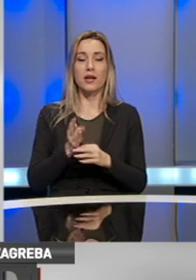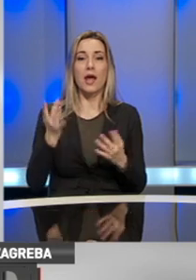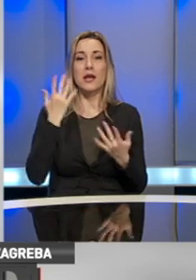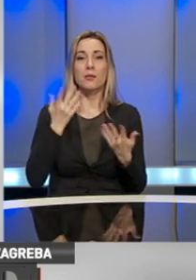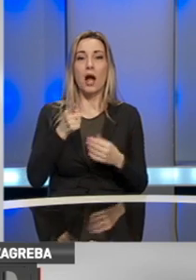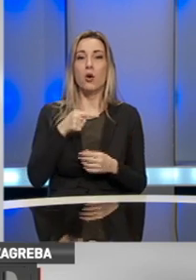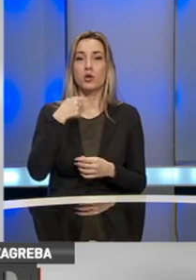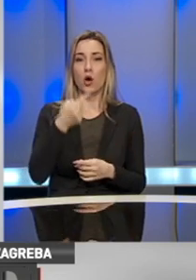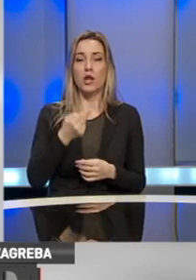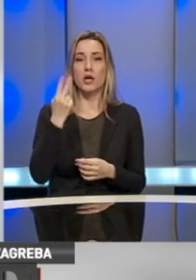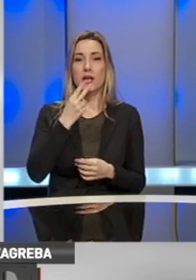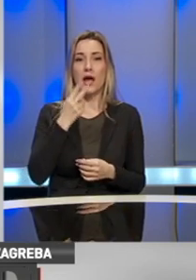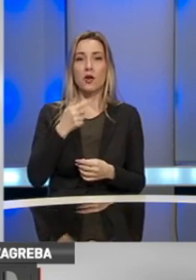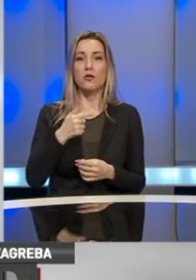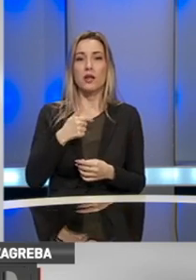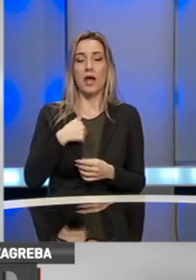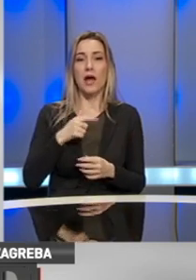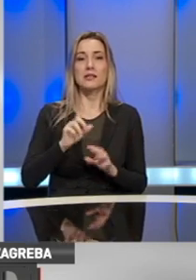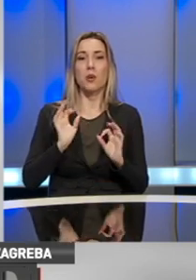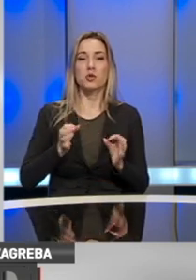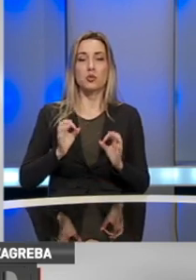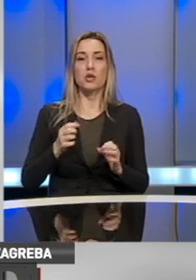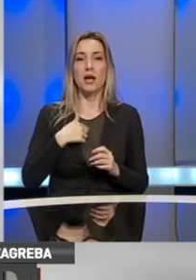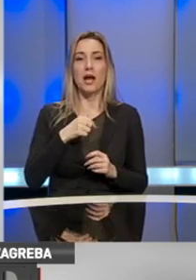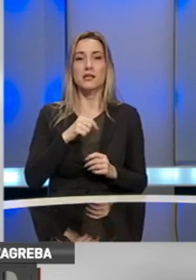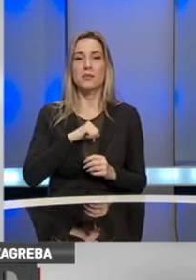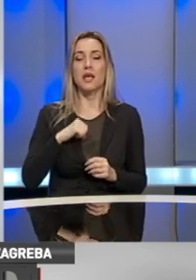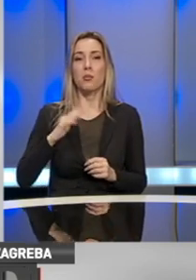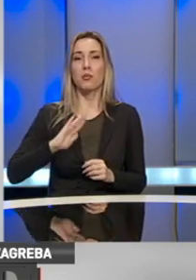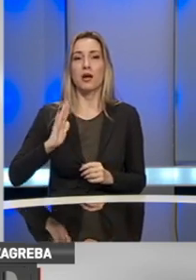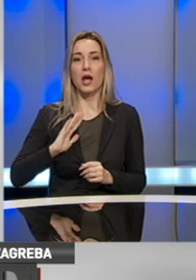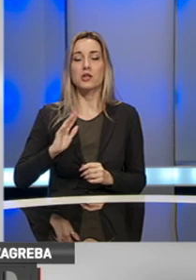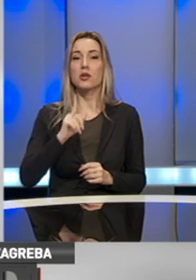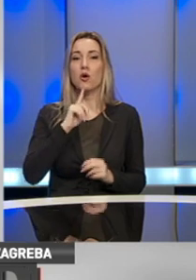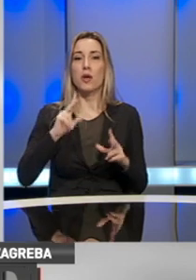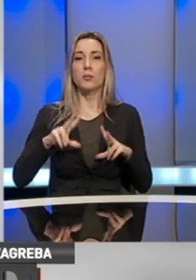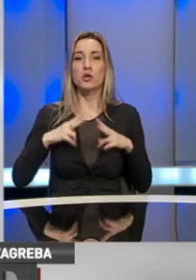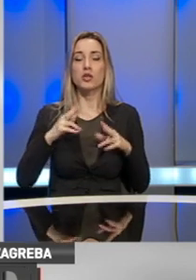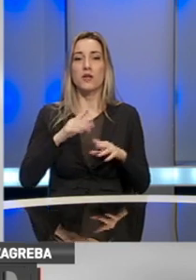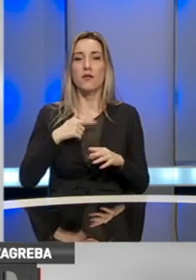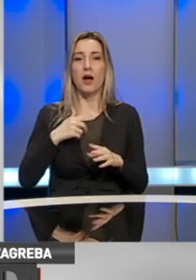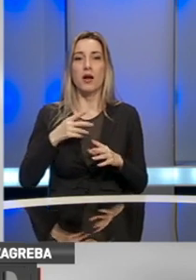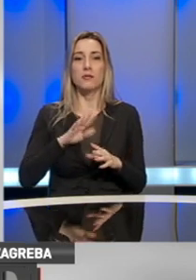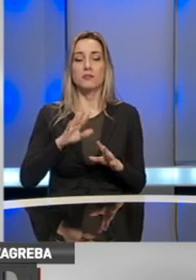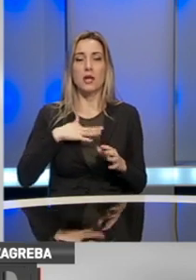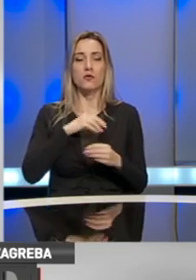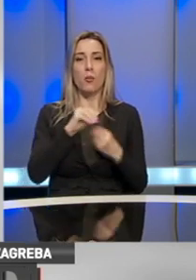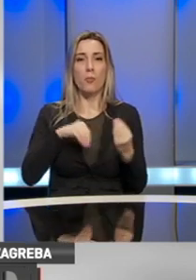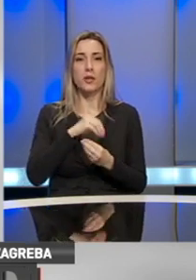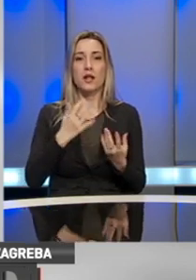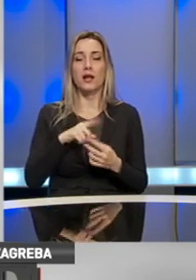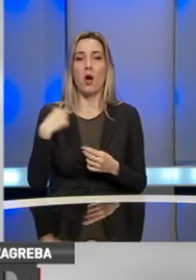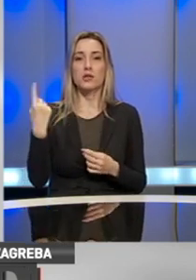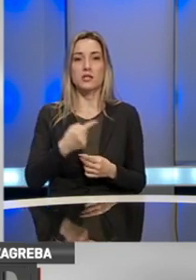reći. Naravno da to, jer ja nisam stručnjak, ja sam samo isto građanin koji proživljava ovo sa svojom obitelji kao i svi mi, možda u nekom